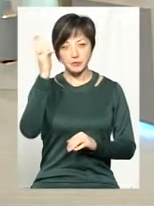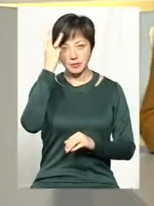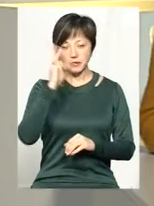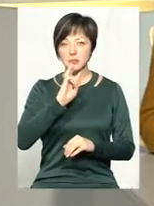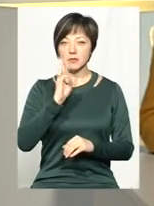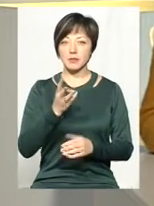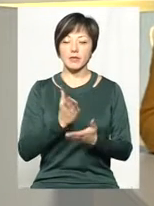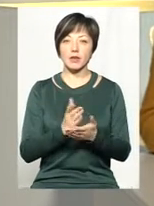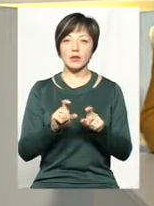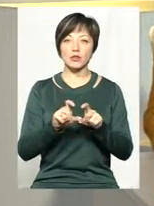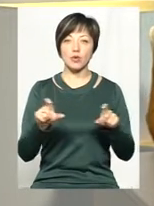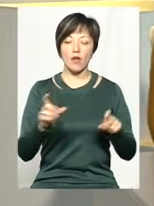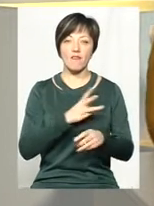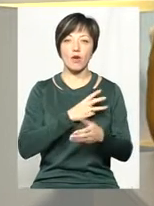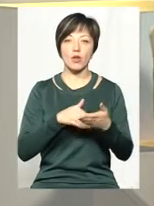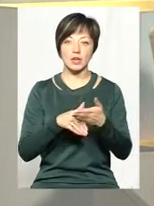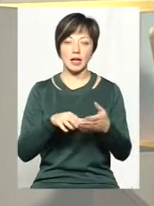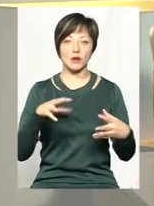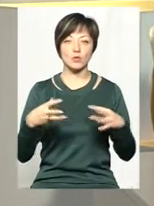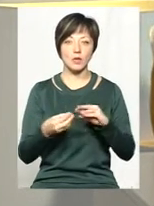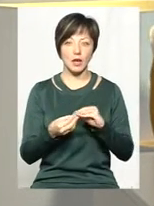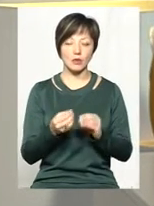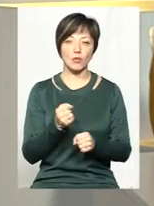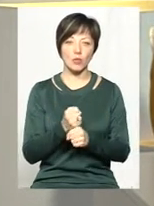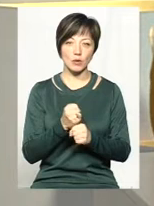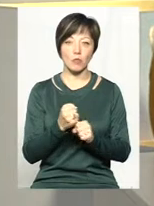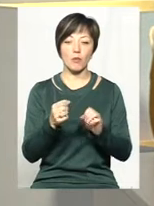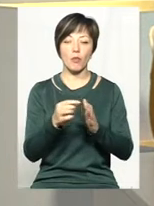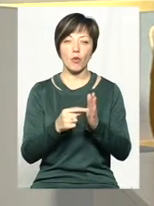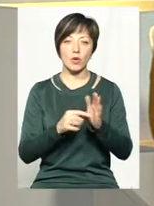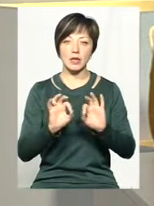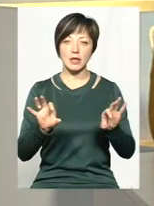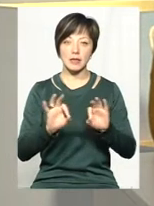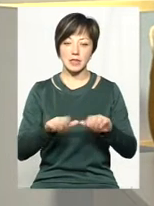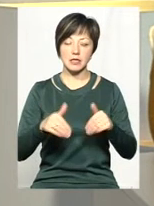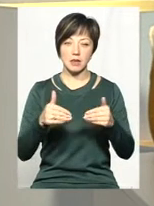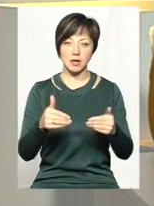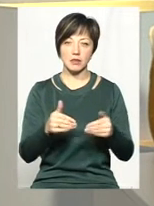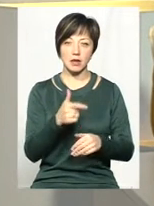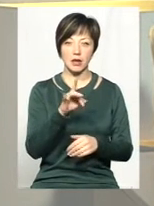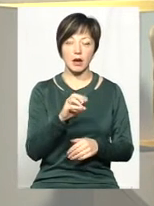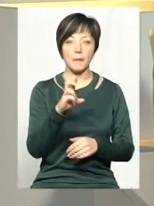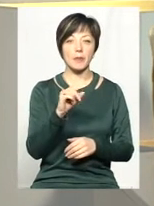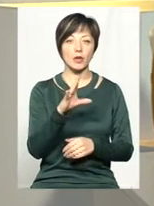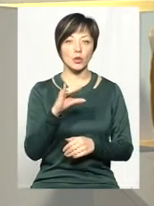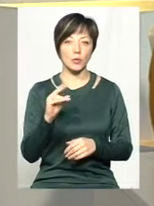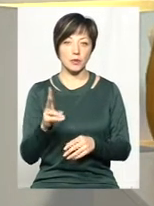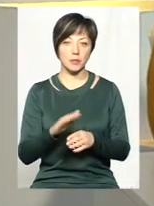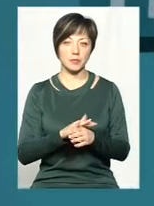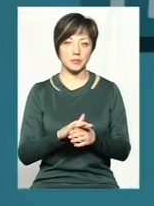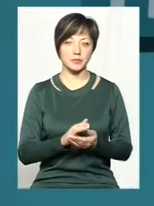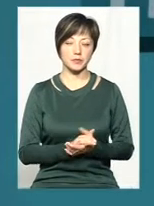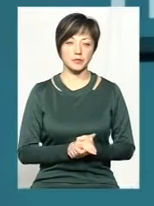3 роки існує школа волонтерів. Результатами її роботи поділився ініціатор Владислав Гребенюк.